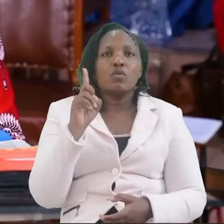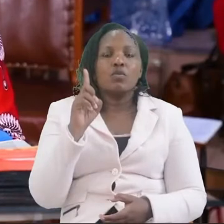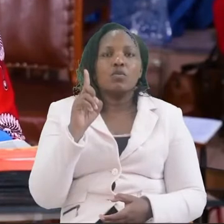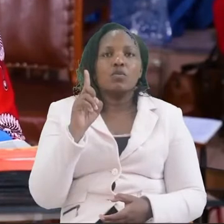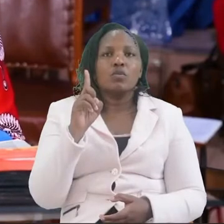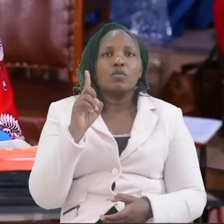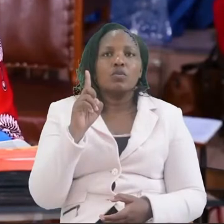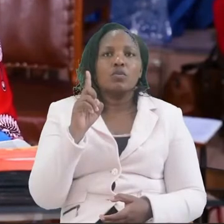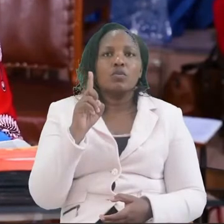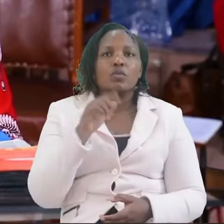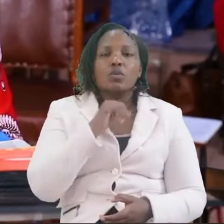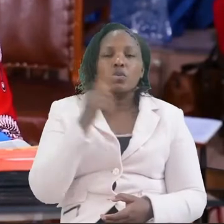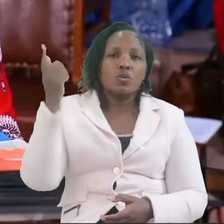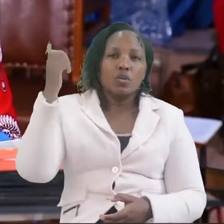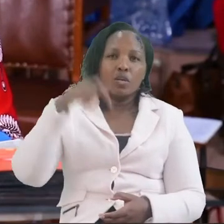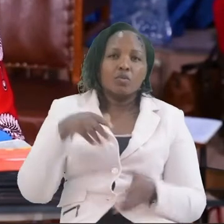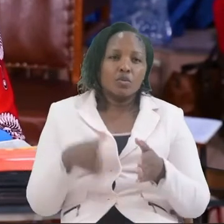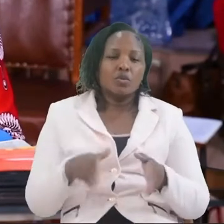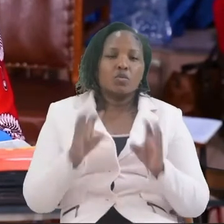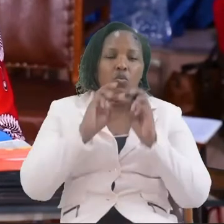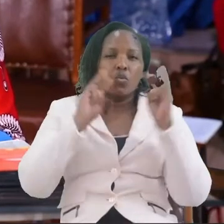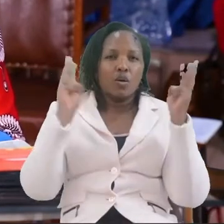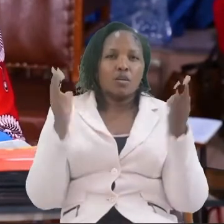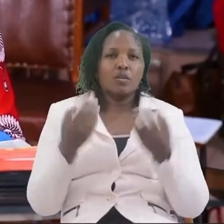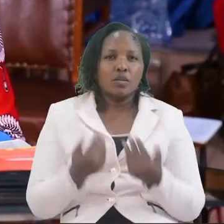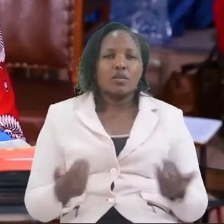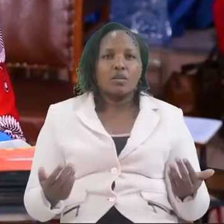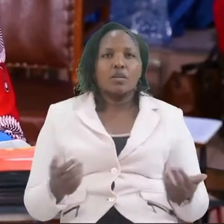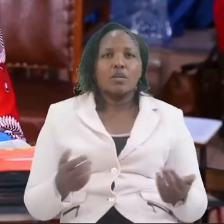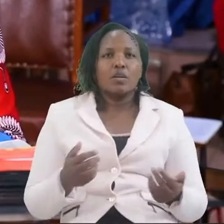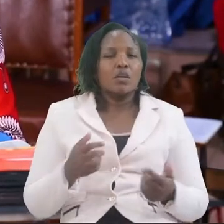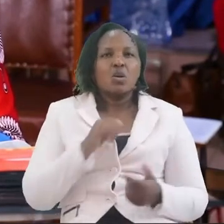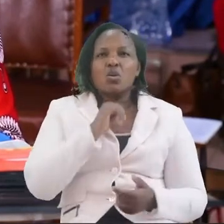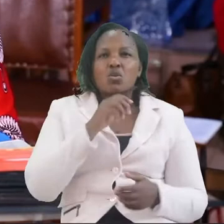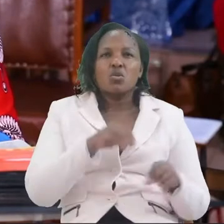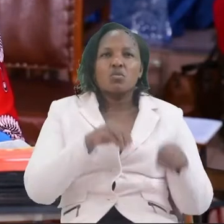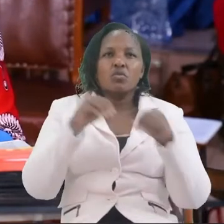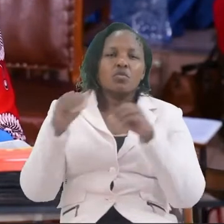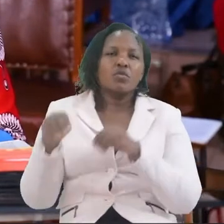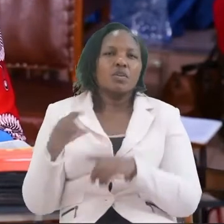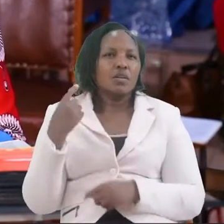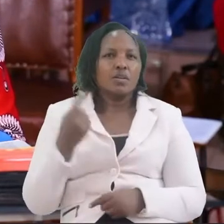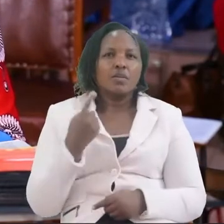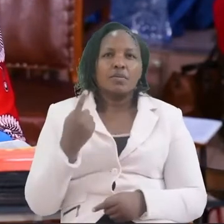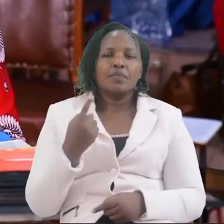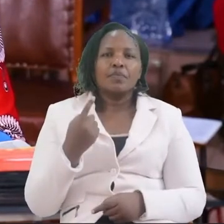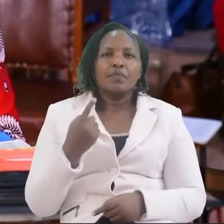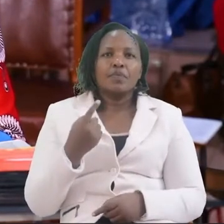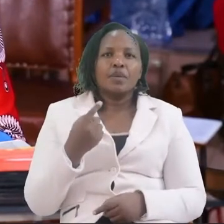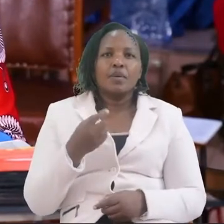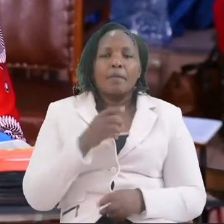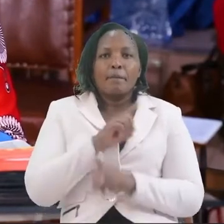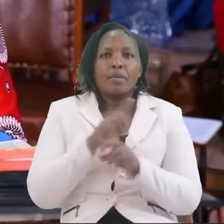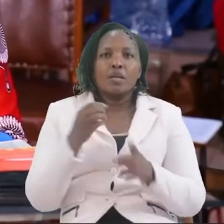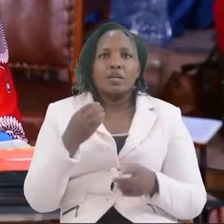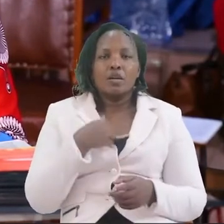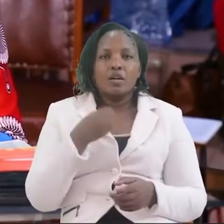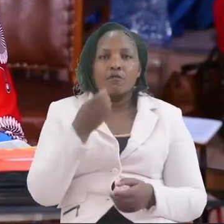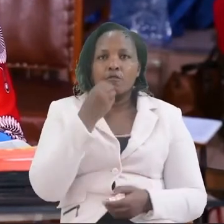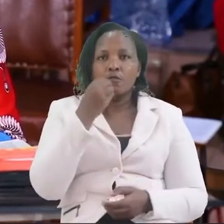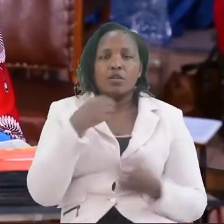Kwa maana hatukuja na kitu duniani, tena hatuwezi kutoka na kitu. Ila tukiwa na chakula na